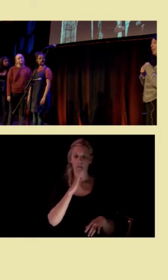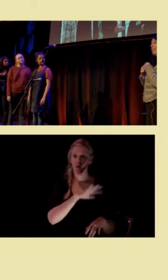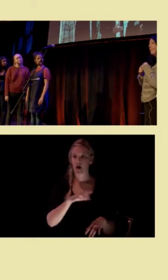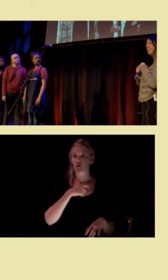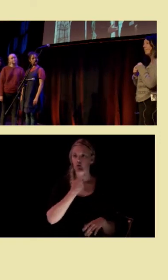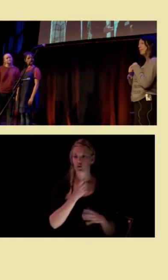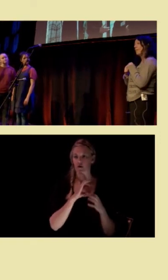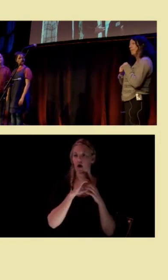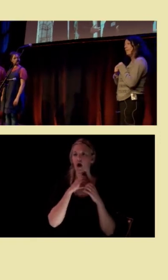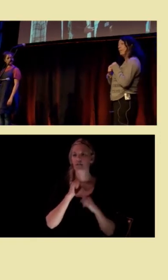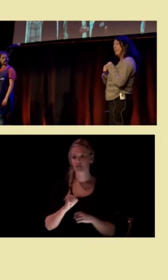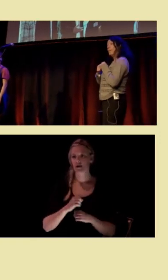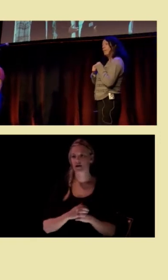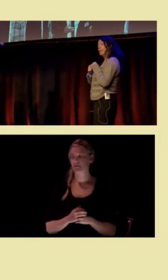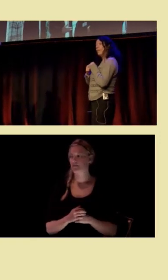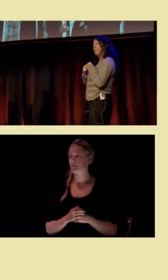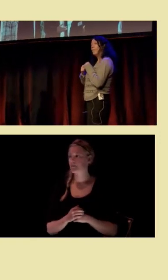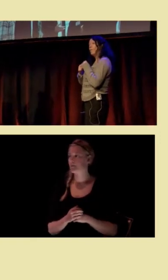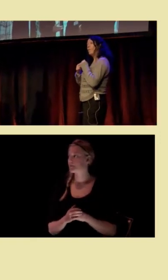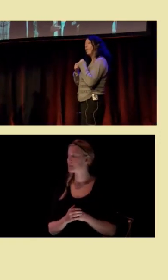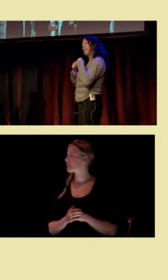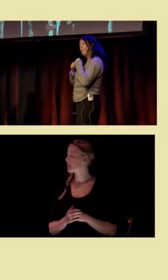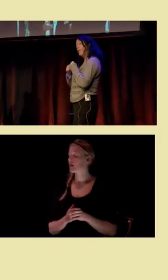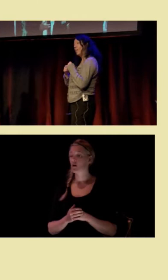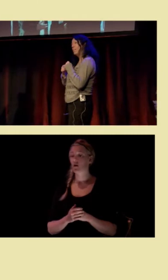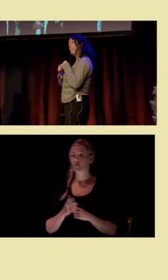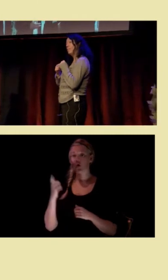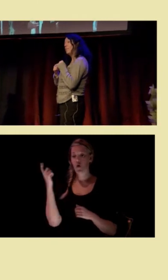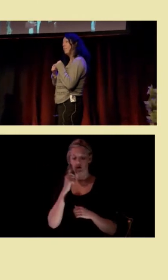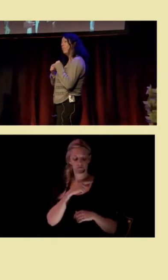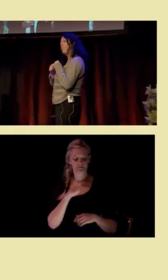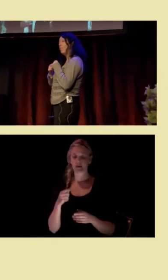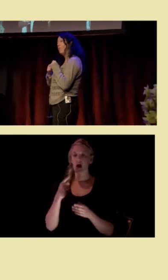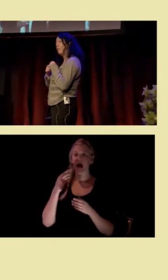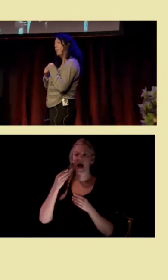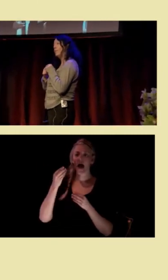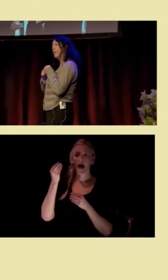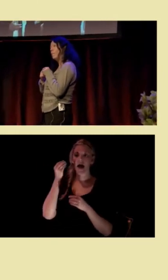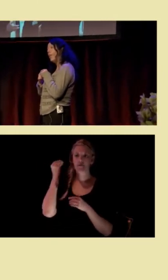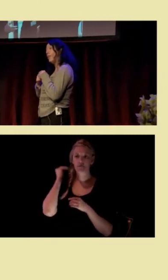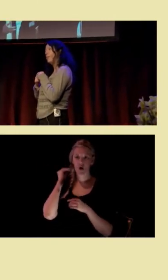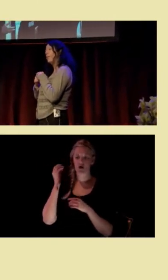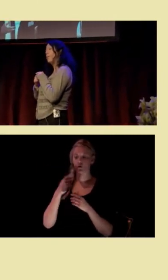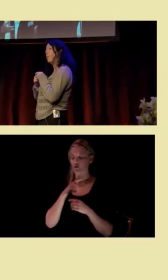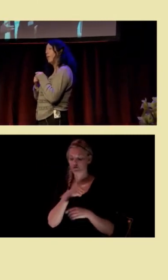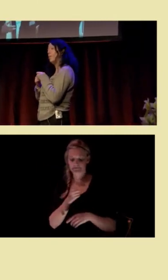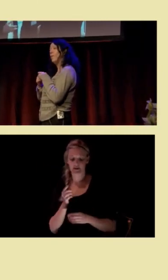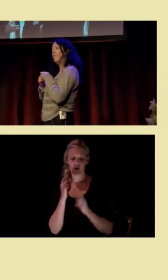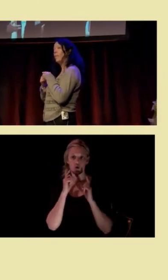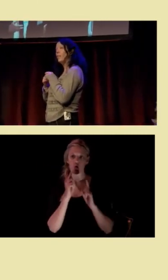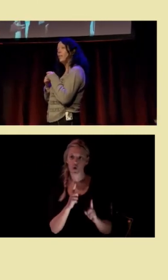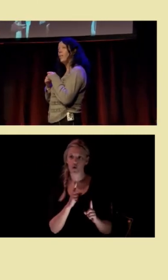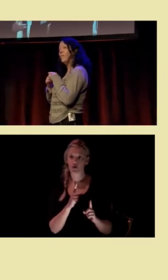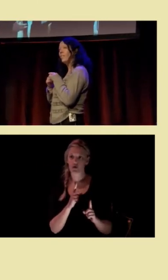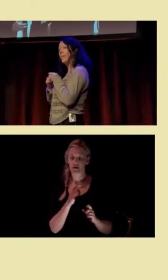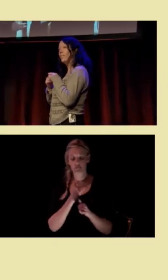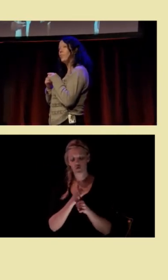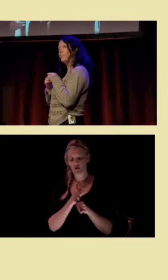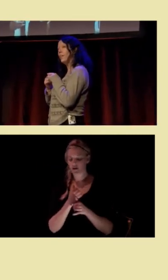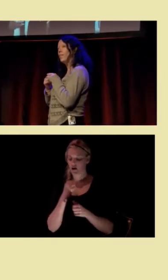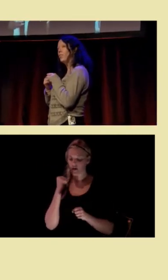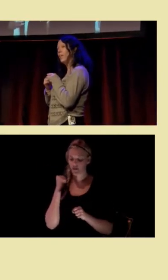ungdommer i Norge avhengig av. For å høre erfaringene deres og rådene de har til hvordan vi